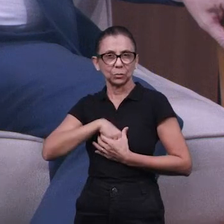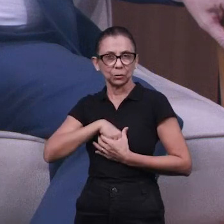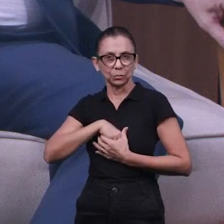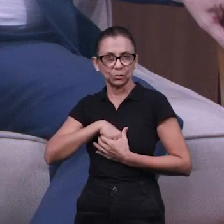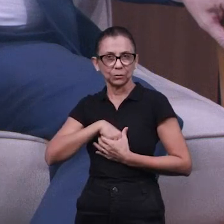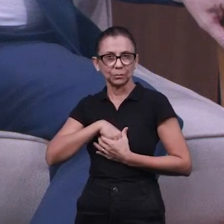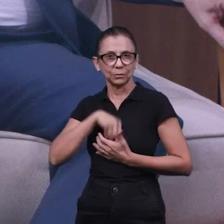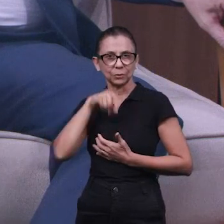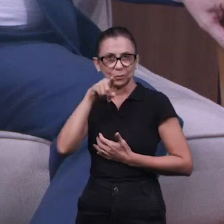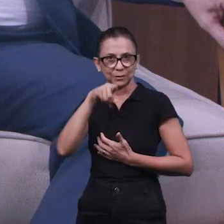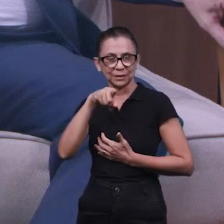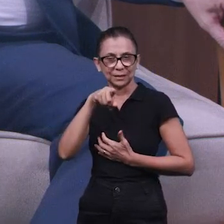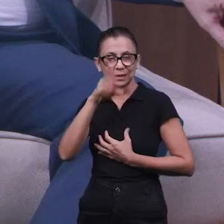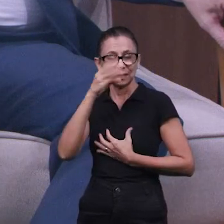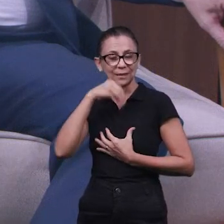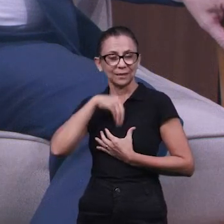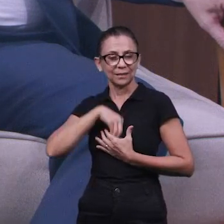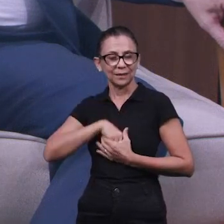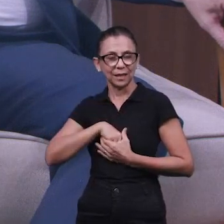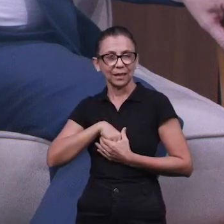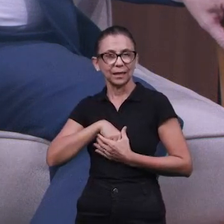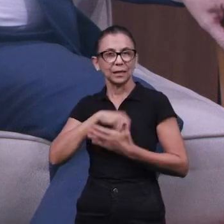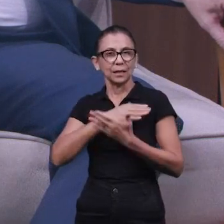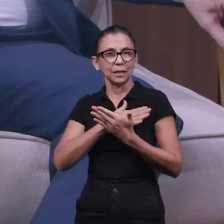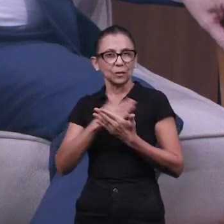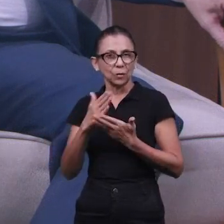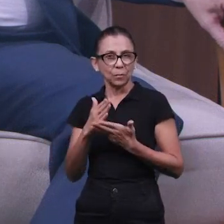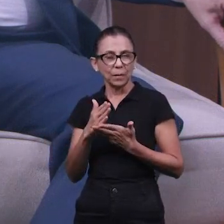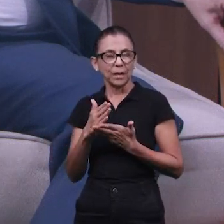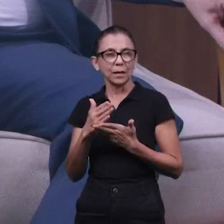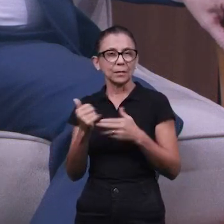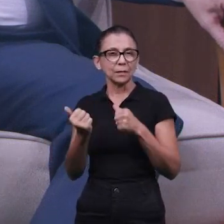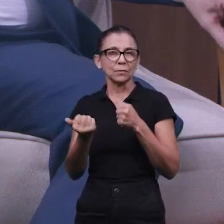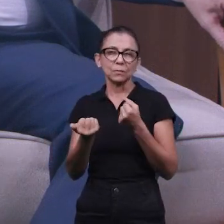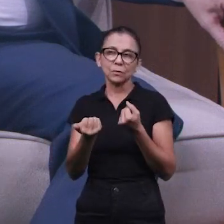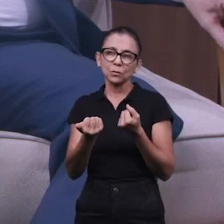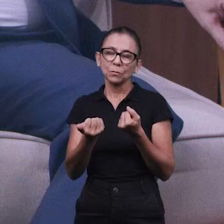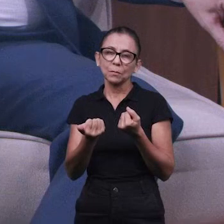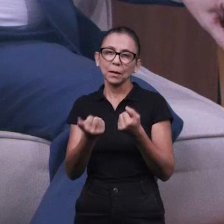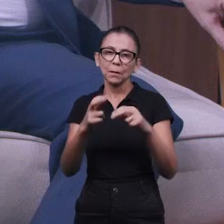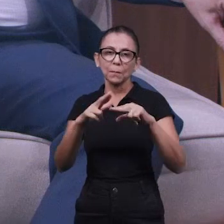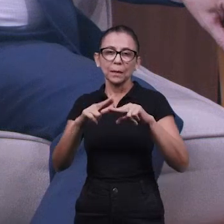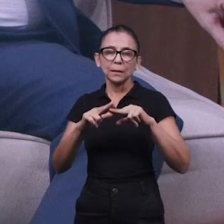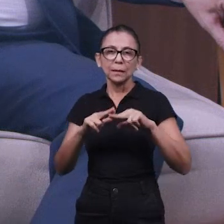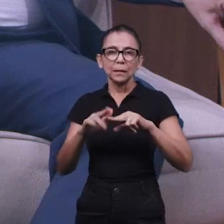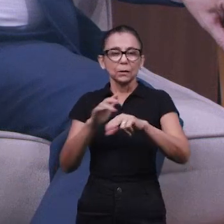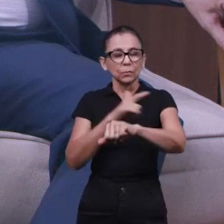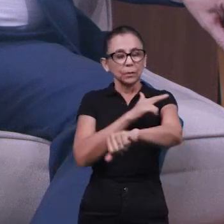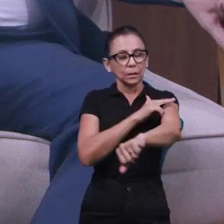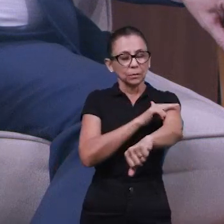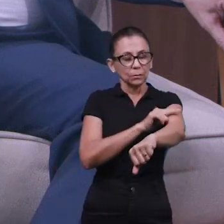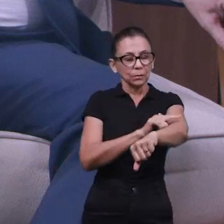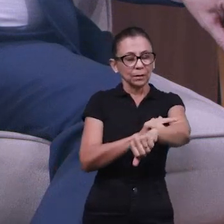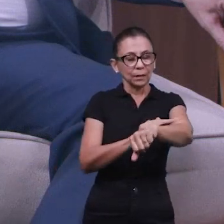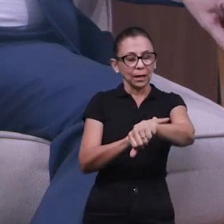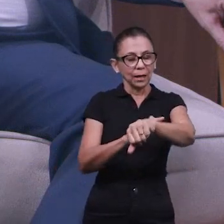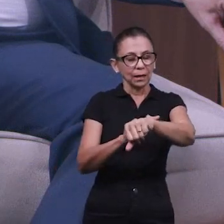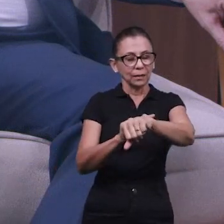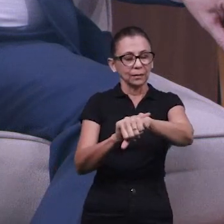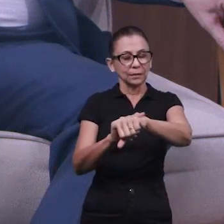très singèle, de manière très suave. Le Saint-Esprit n'agresse pas, il n'envahit pas. Il n'a pas